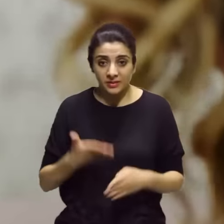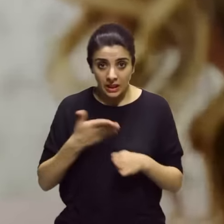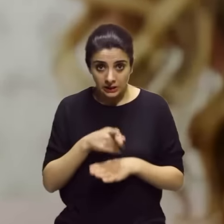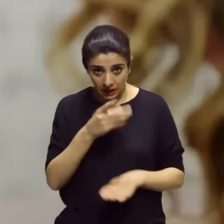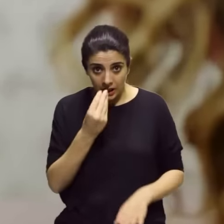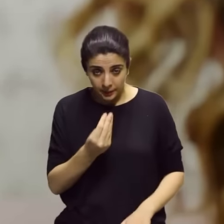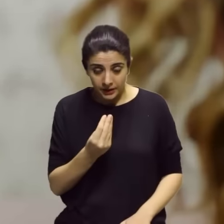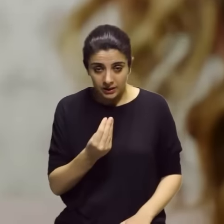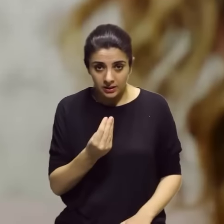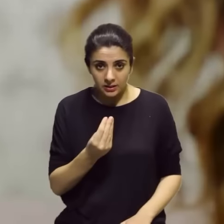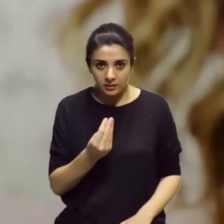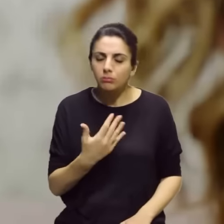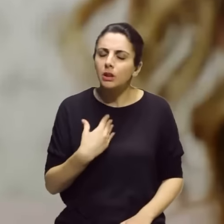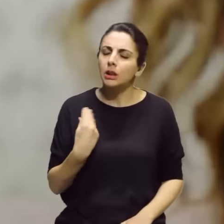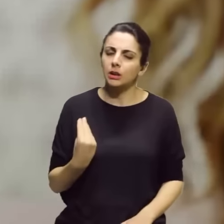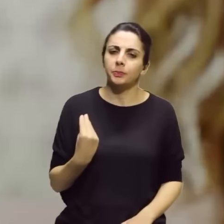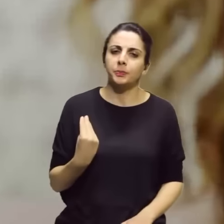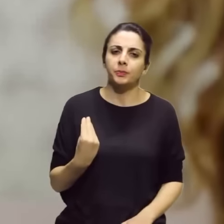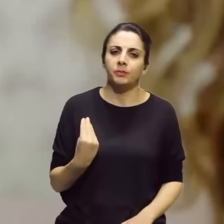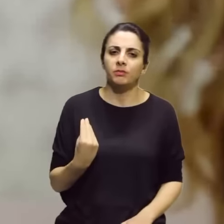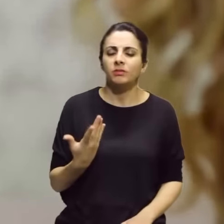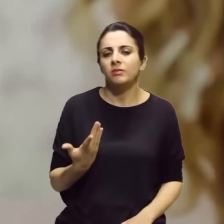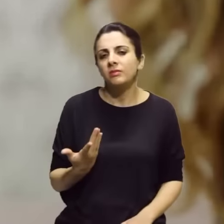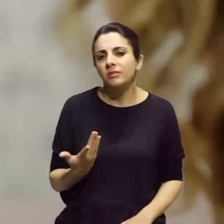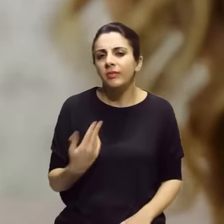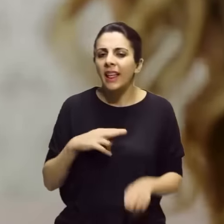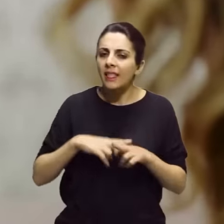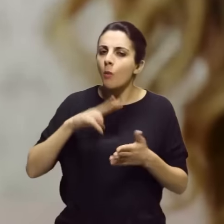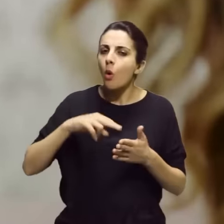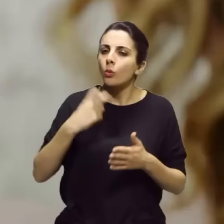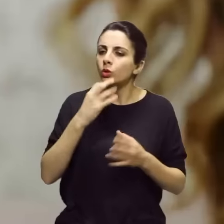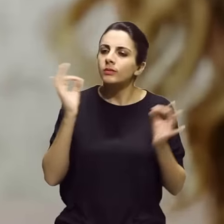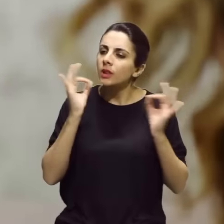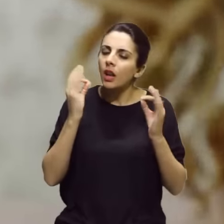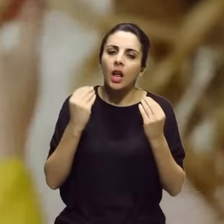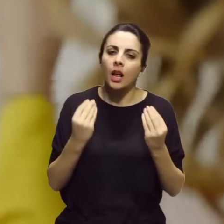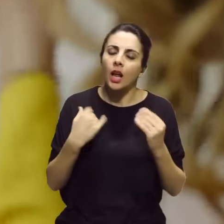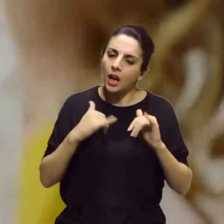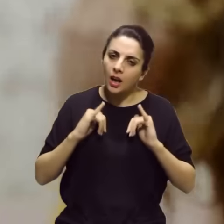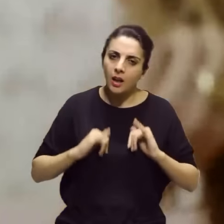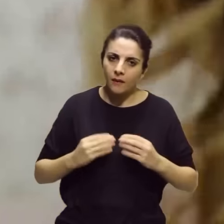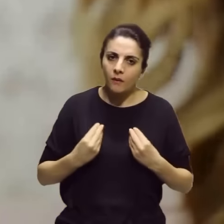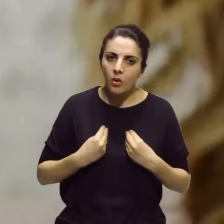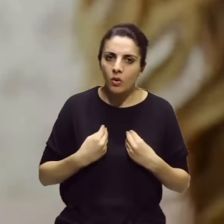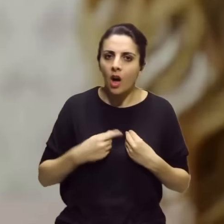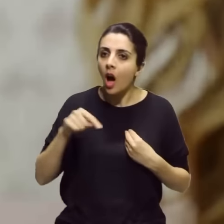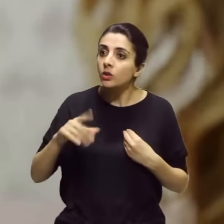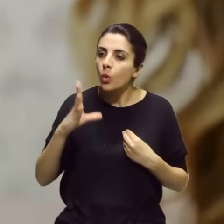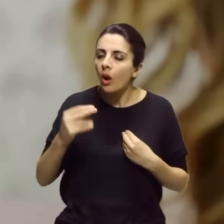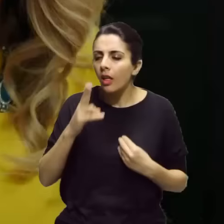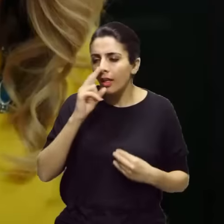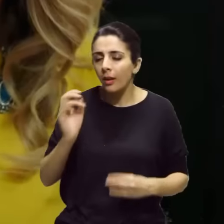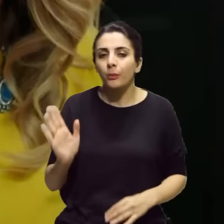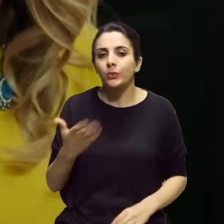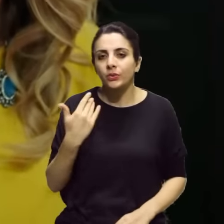Gerçekten iyi misin? İyiyim, iyiyim. Öyle kitap okuyorum, müzik dinliyorum falan. İyi geliyor. Hani aşağıda ne oldu umurumda